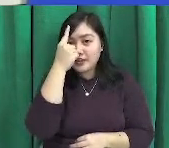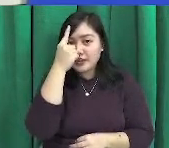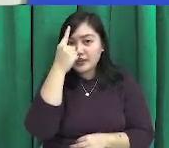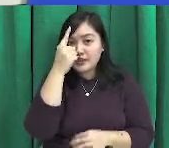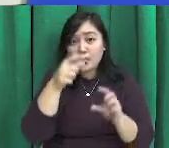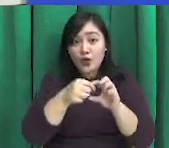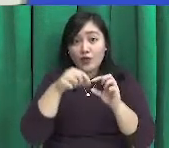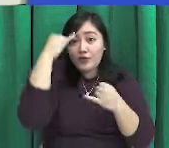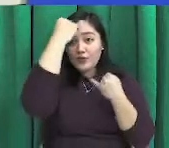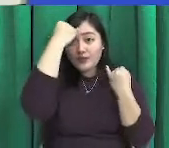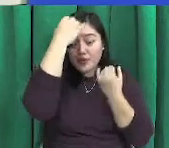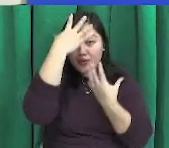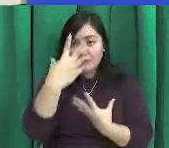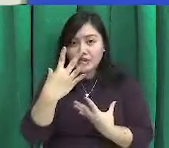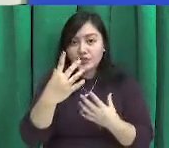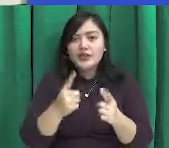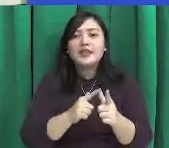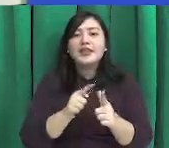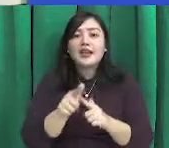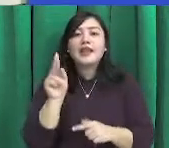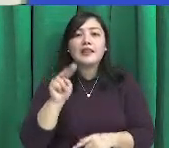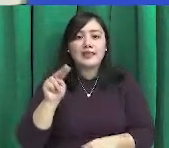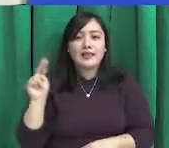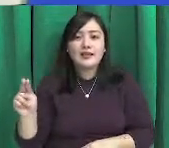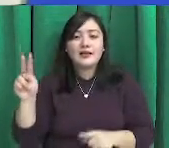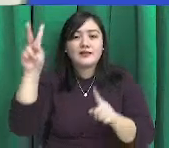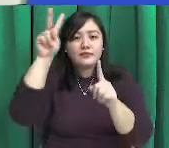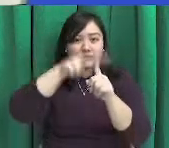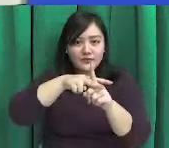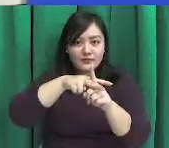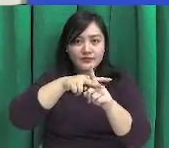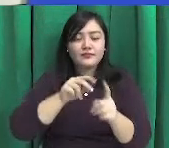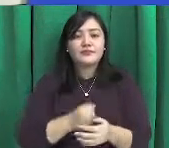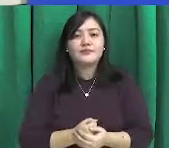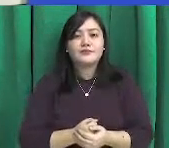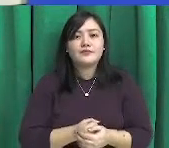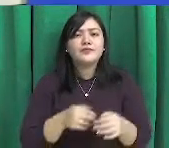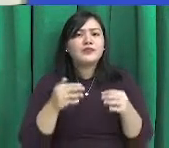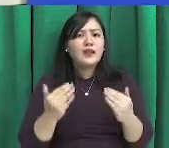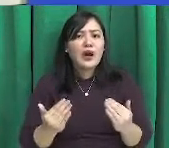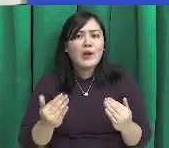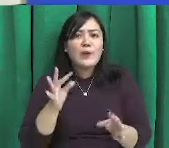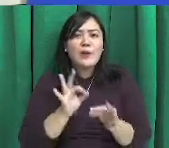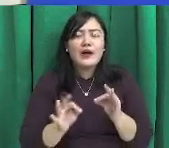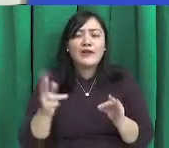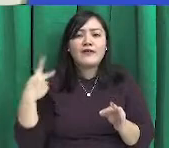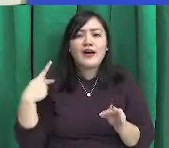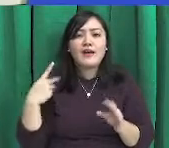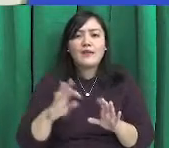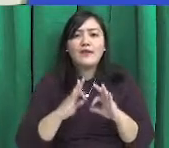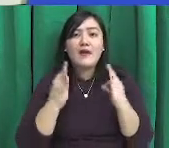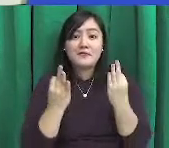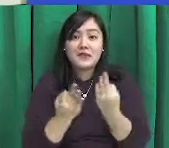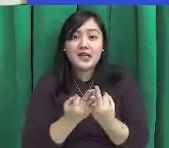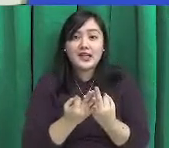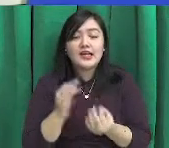kapatid, ito'y napakahalaga. Unawain natin. Pag meron tayong pamilya, kinakailangan natin ng information